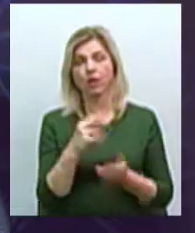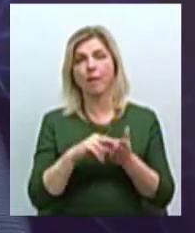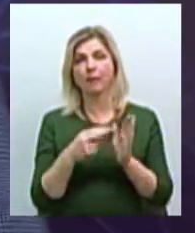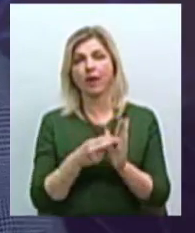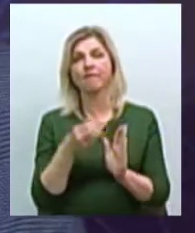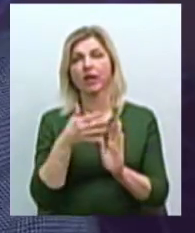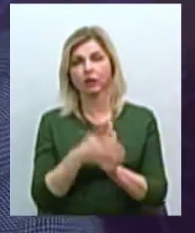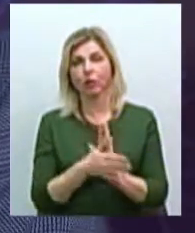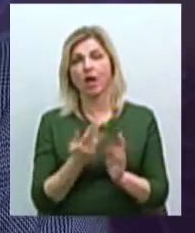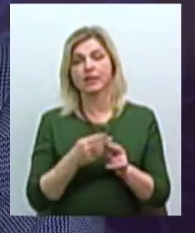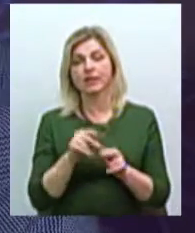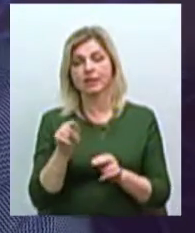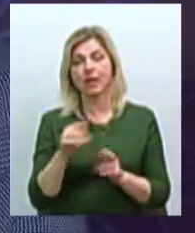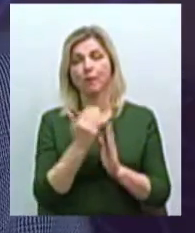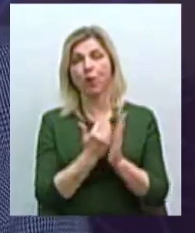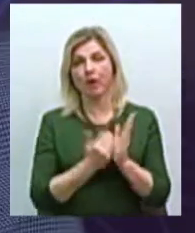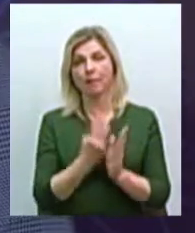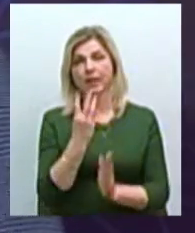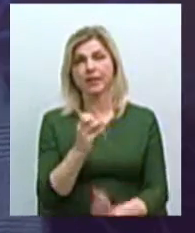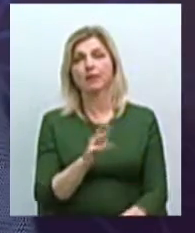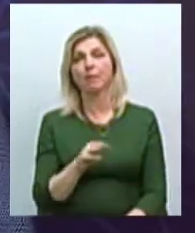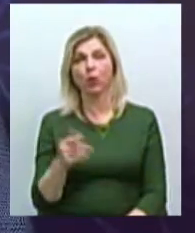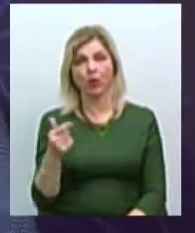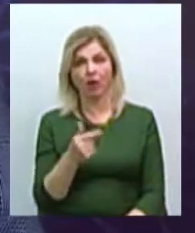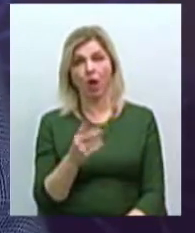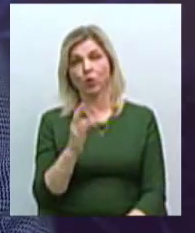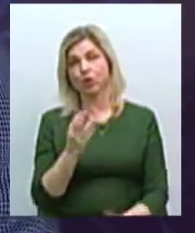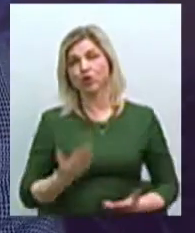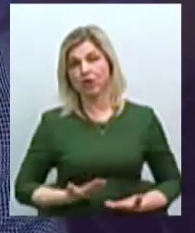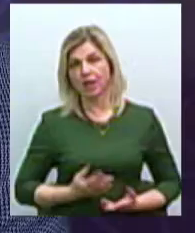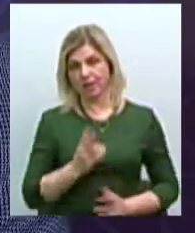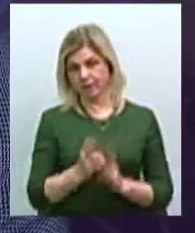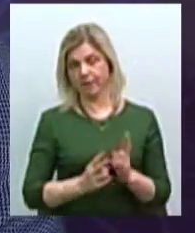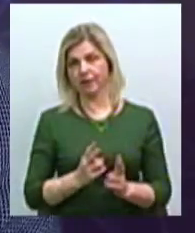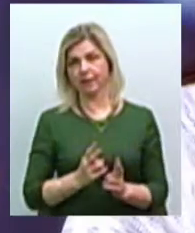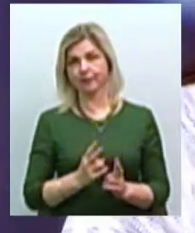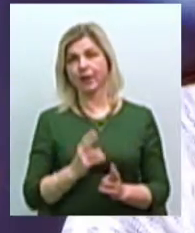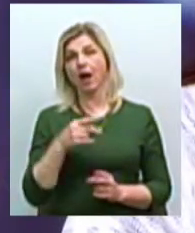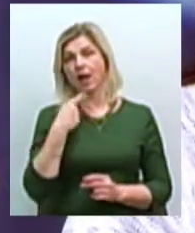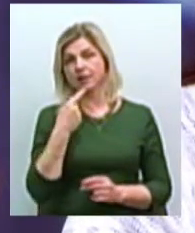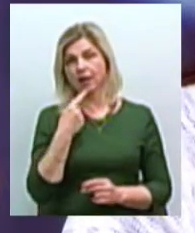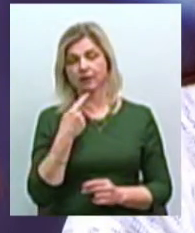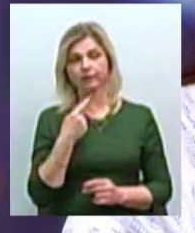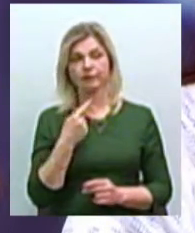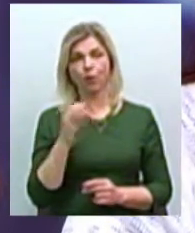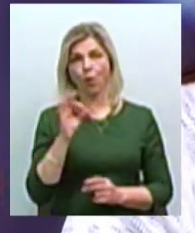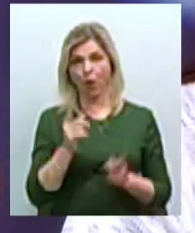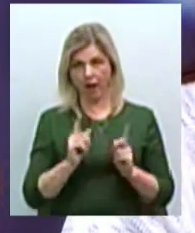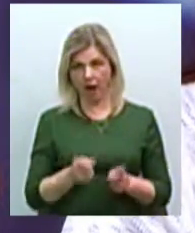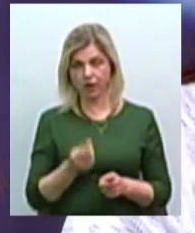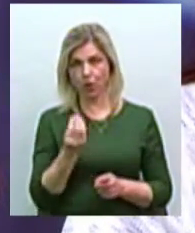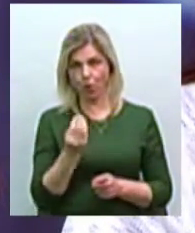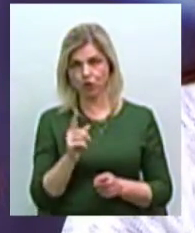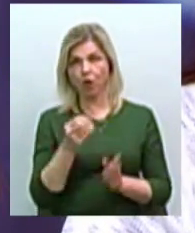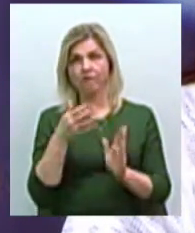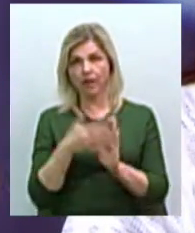на заходи цієї програми 300 мільйонів гривень. Але життя воно змінне, і казати про реальні кошти, які